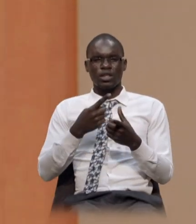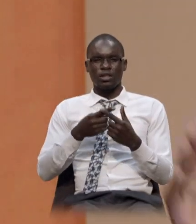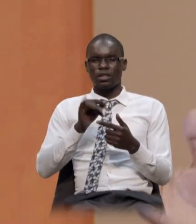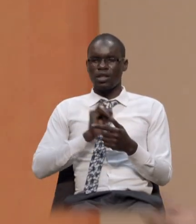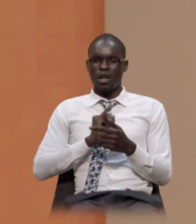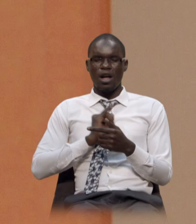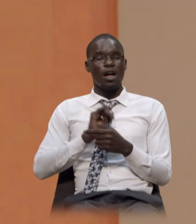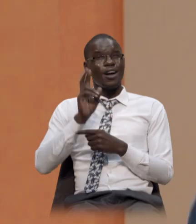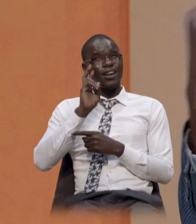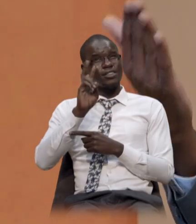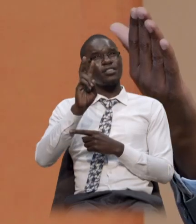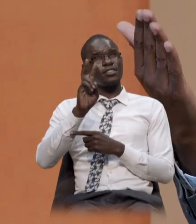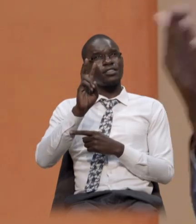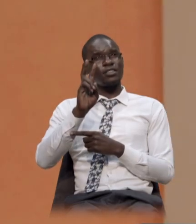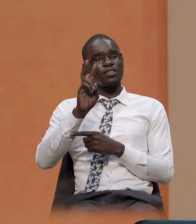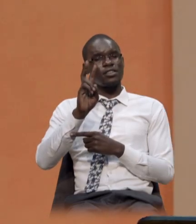nione